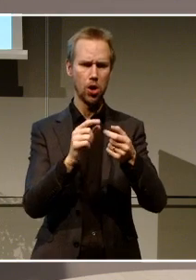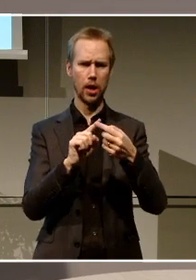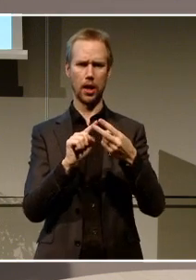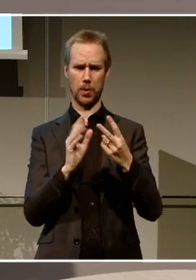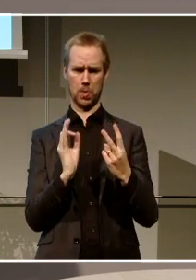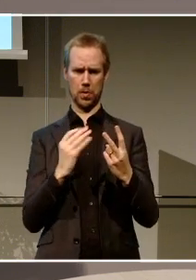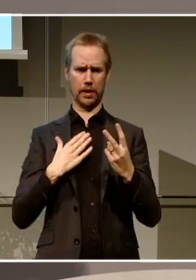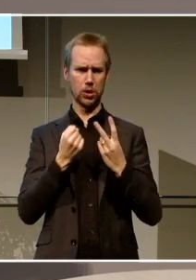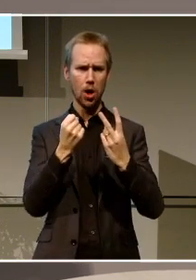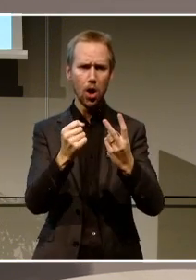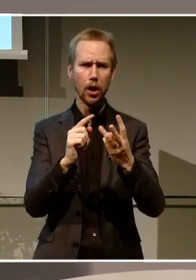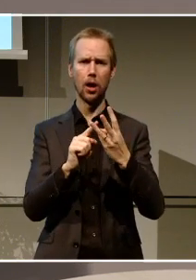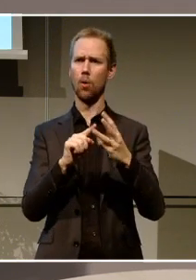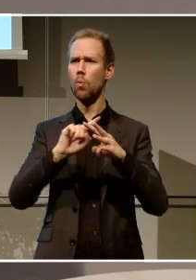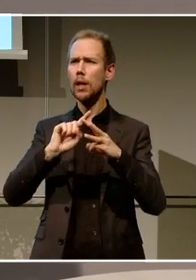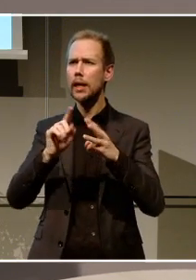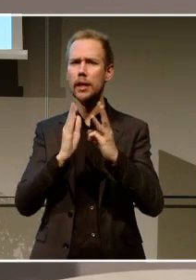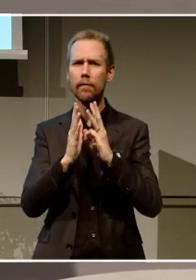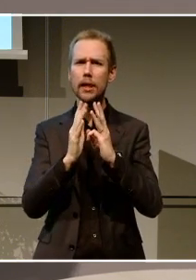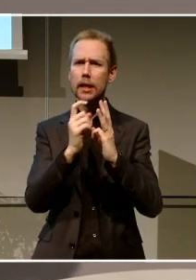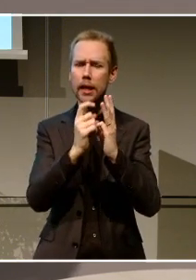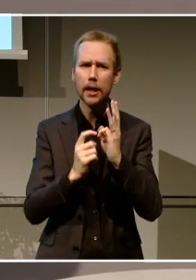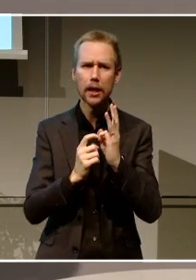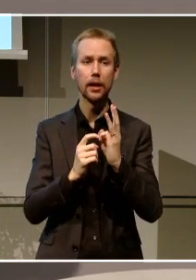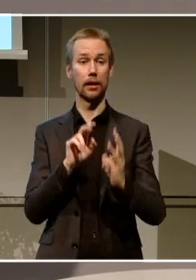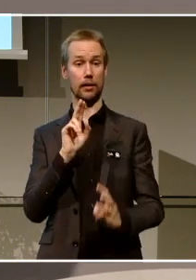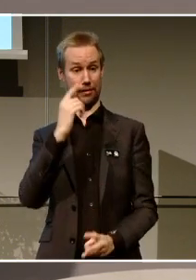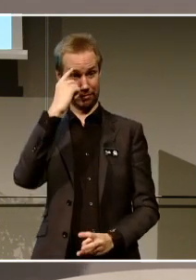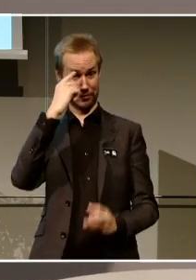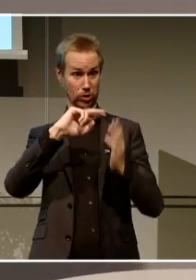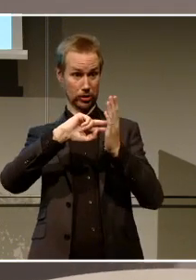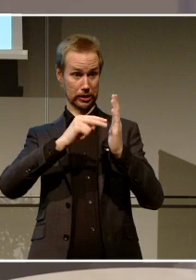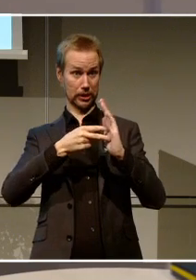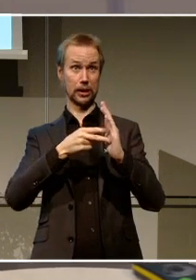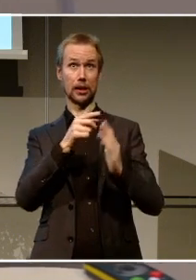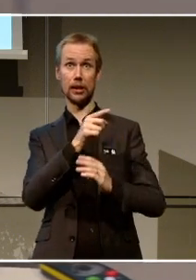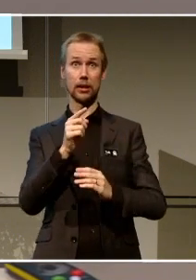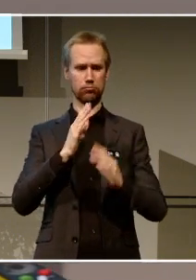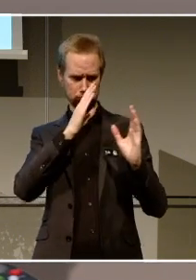Så tänk att tekniken ni jobbar med är en del av ett sociotekniskt system.